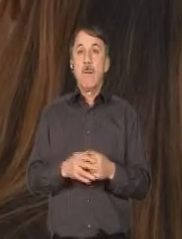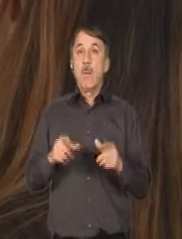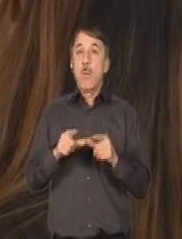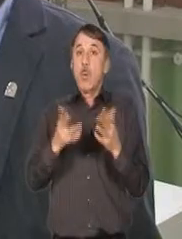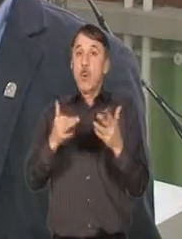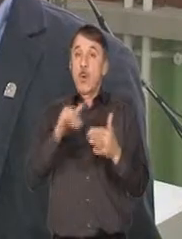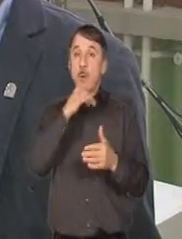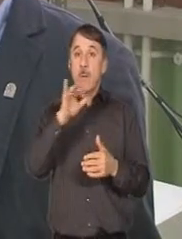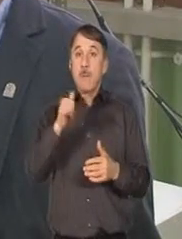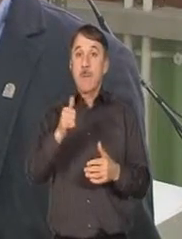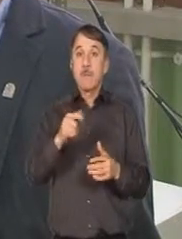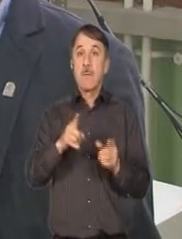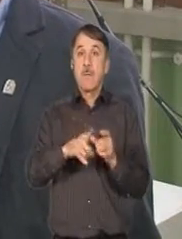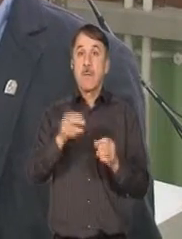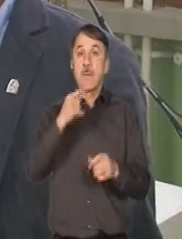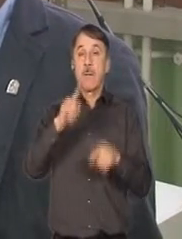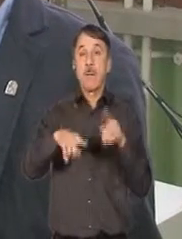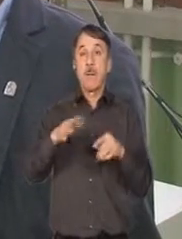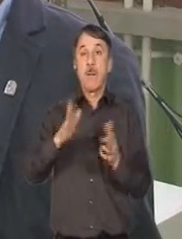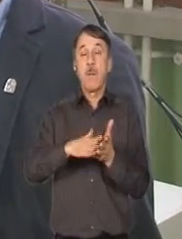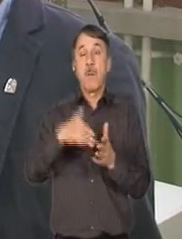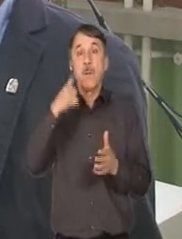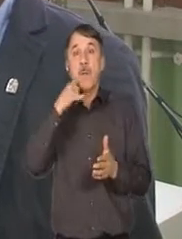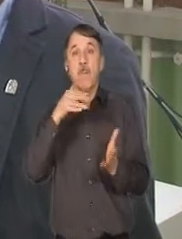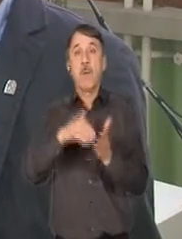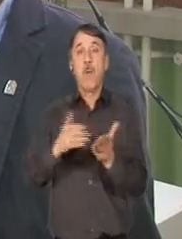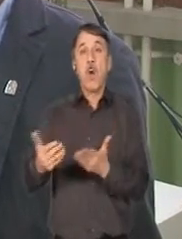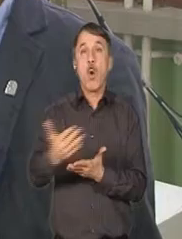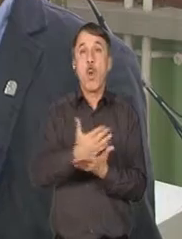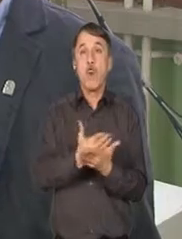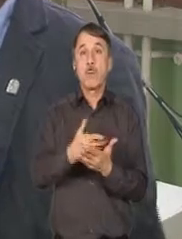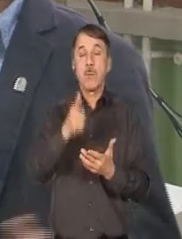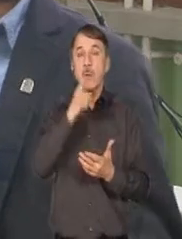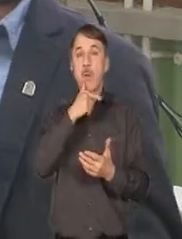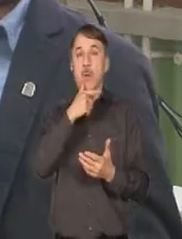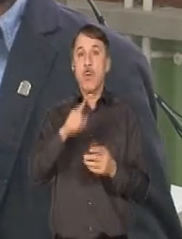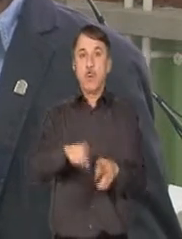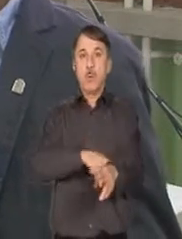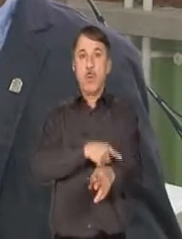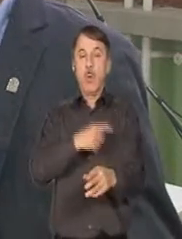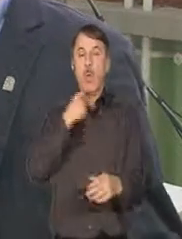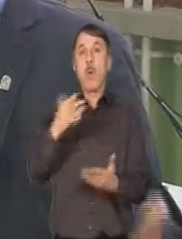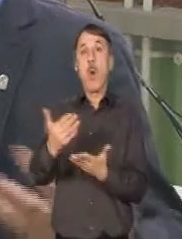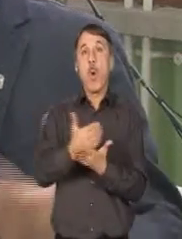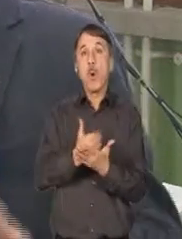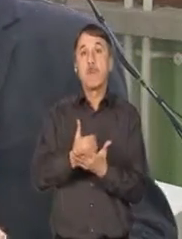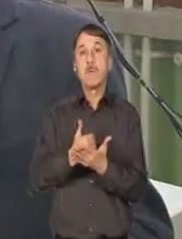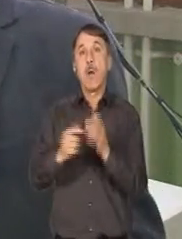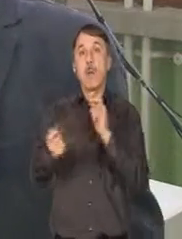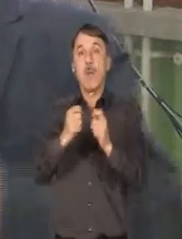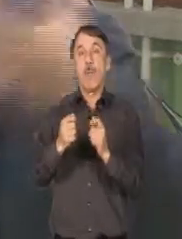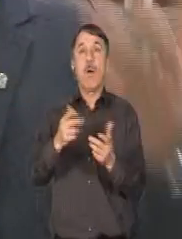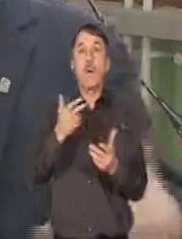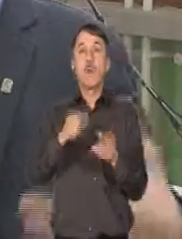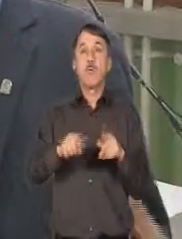Preporuka jeste generalno da mobilni telefon ne treba koristiti jako dugo. Da kažemo da ga više koristimo za